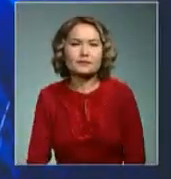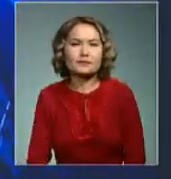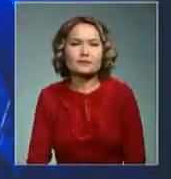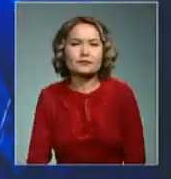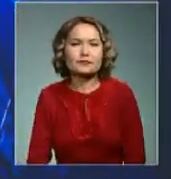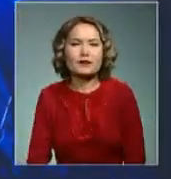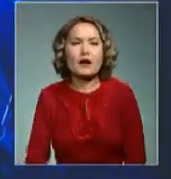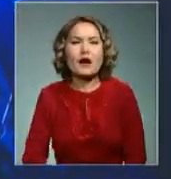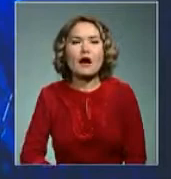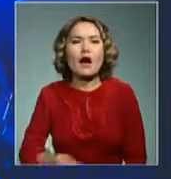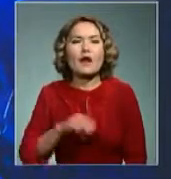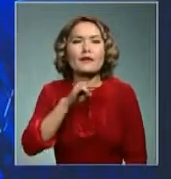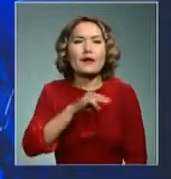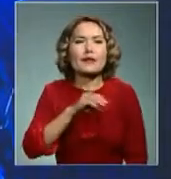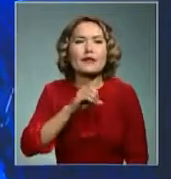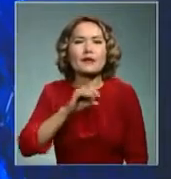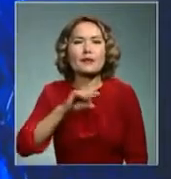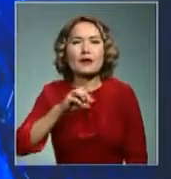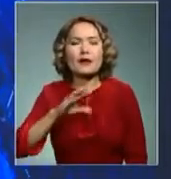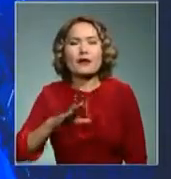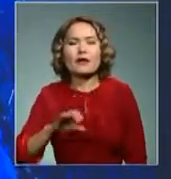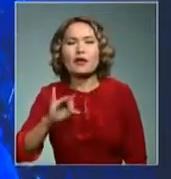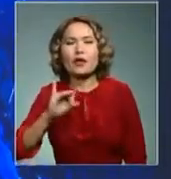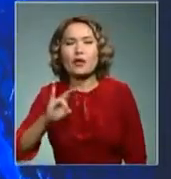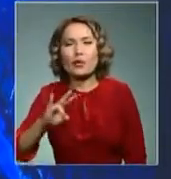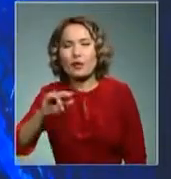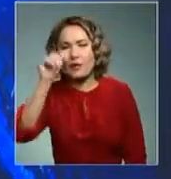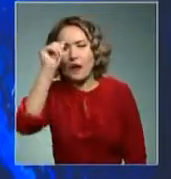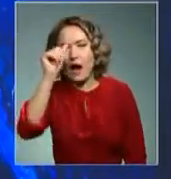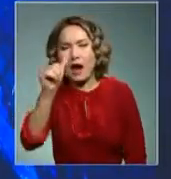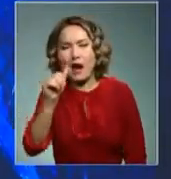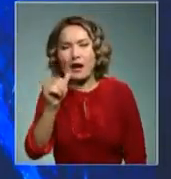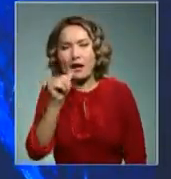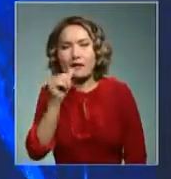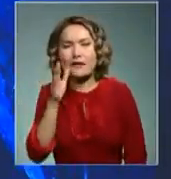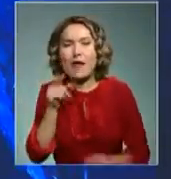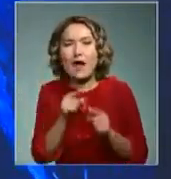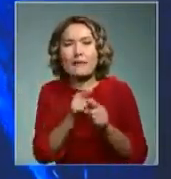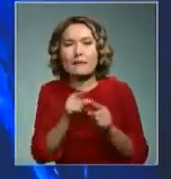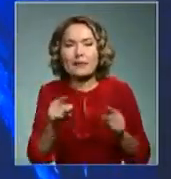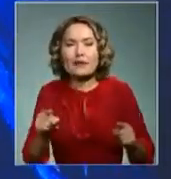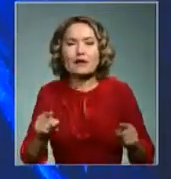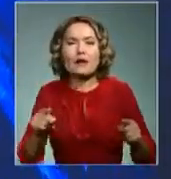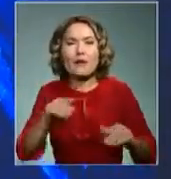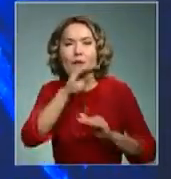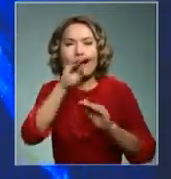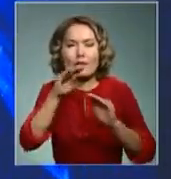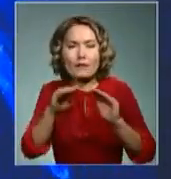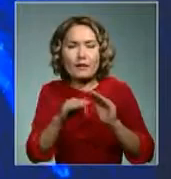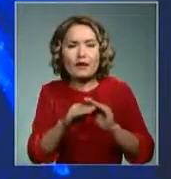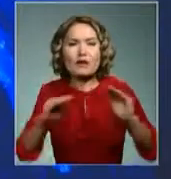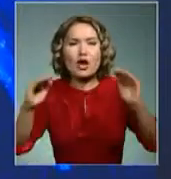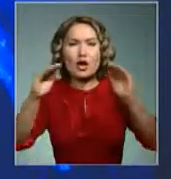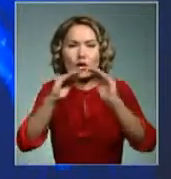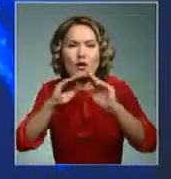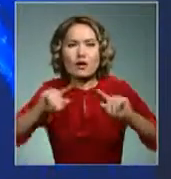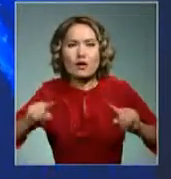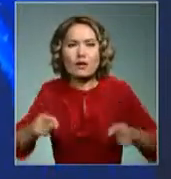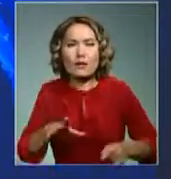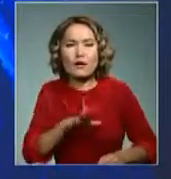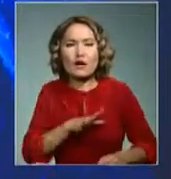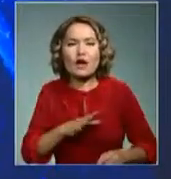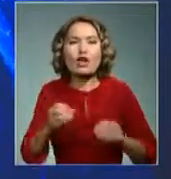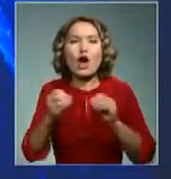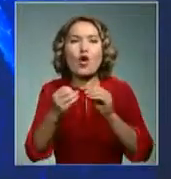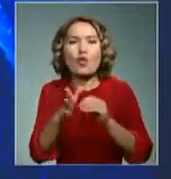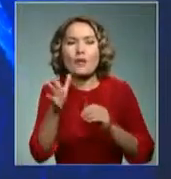Естеріңізде болса, күдікті Талғат Ермегияев маусым айынан бері үй қамақта отыр. Егер сот оны кінәлі деп тапса, дүние мүлкі тәркіленіп, 7 жылдан 15